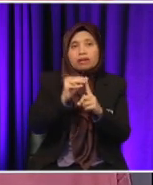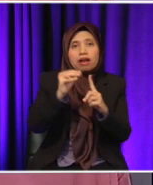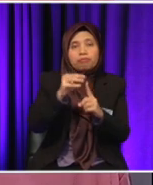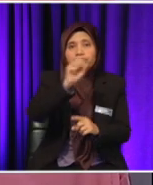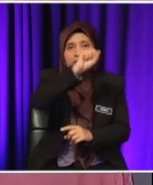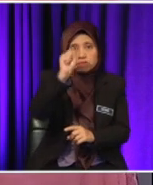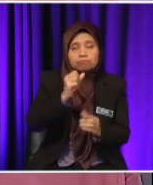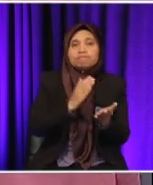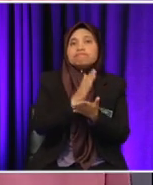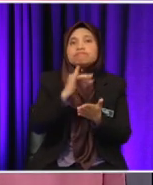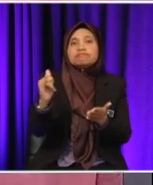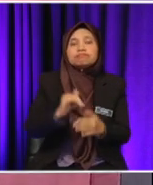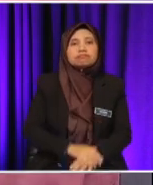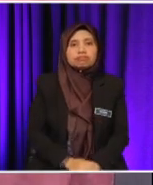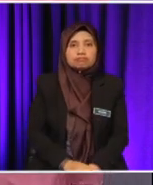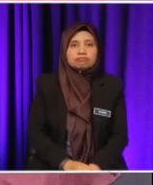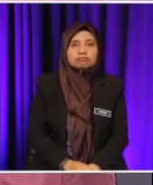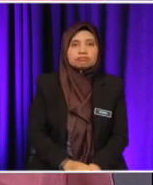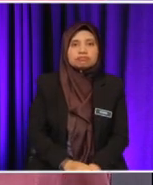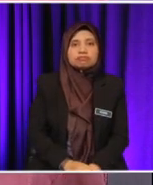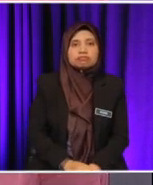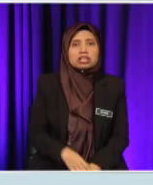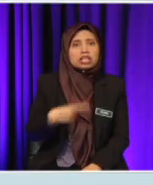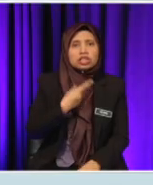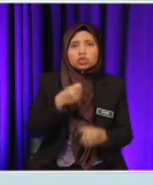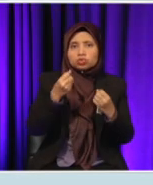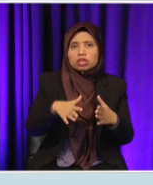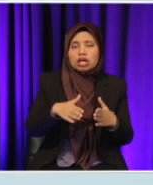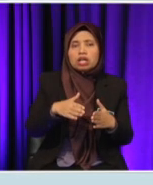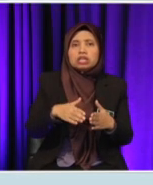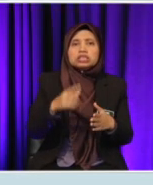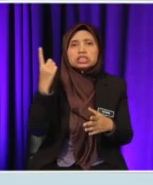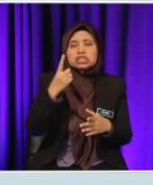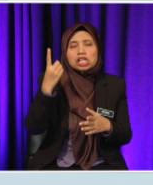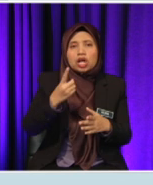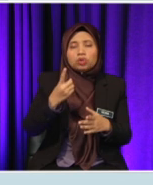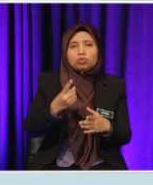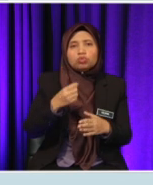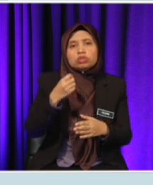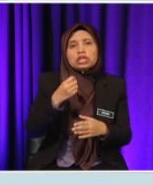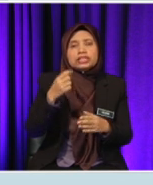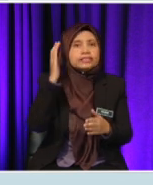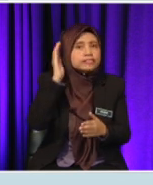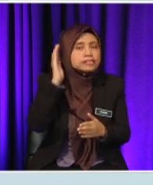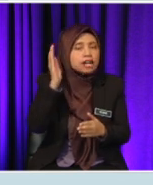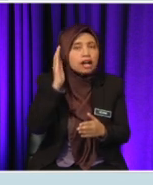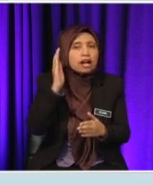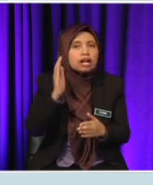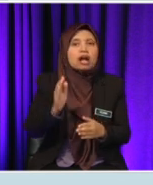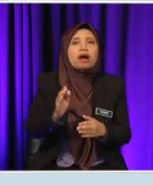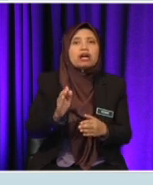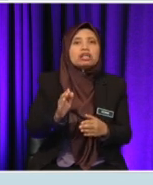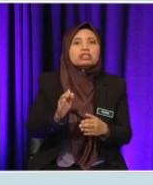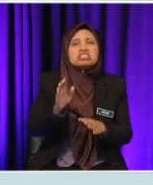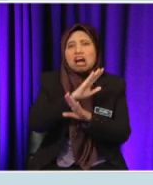soal dan seterusnya kita sudah terlalu seribu dengan keluh kesah di balik pihak tentang betapa tidak efisiennya